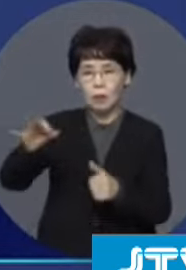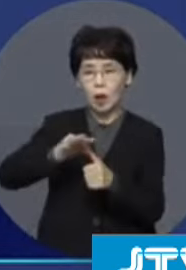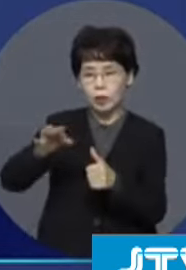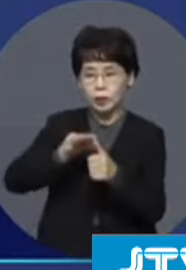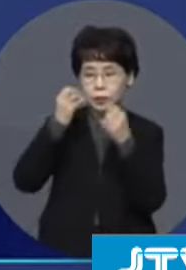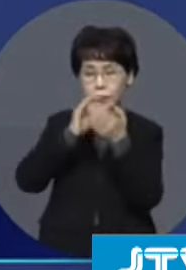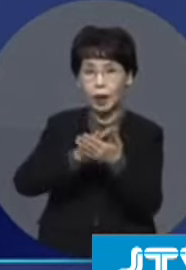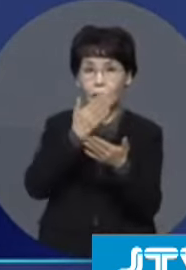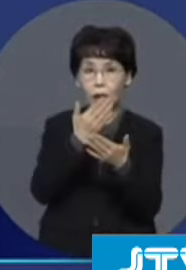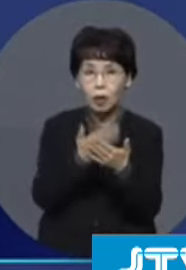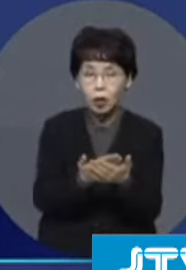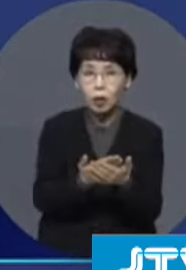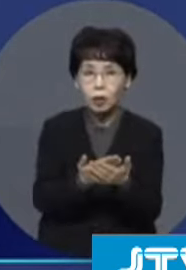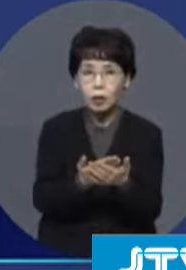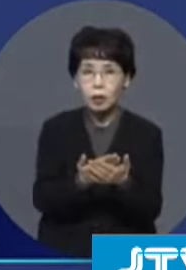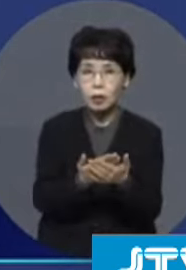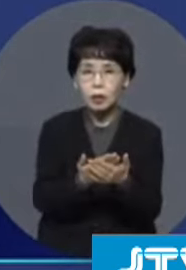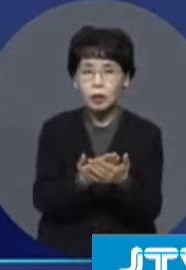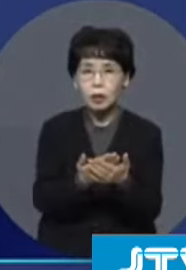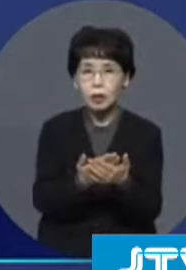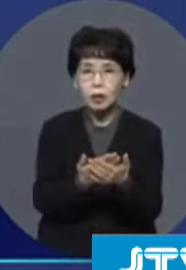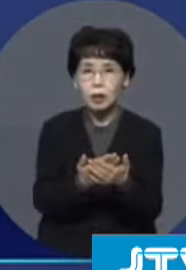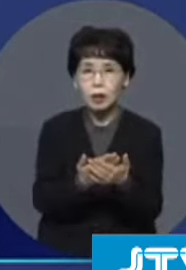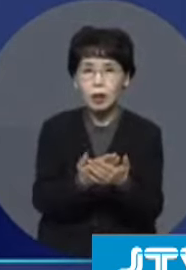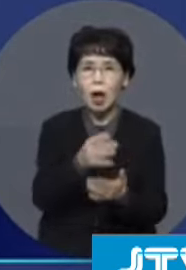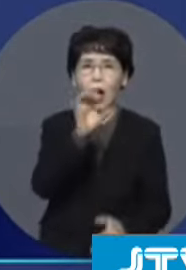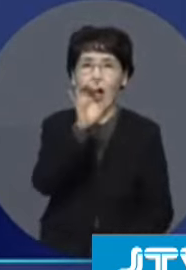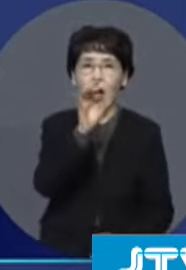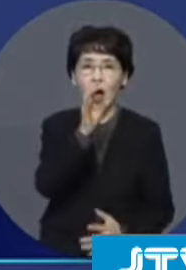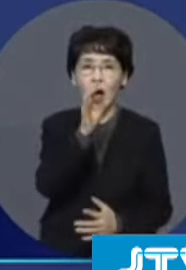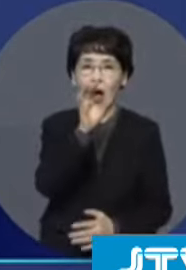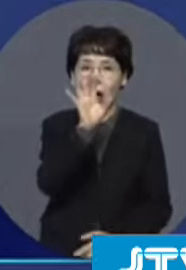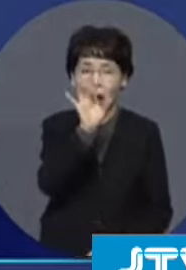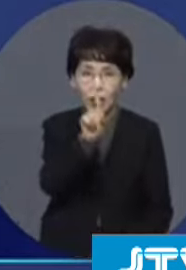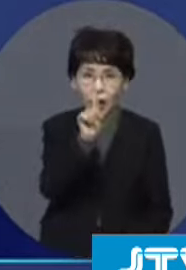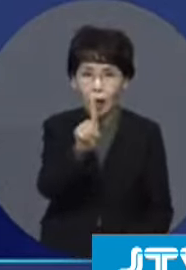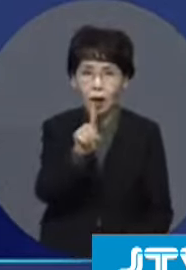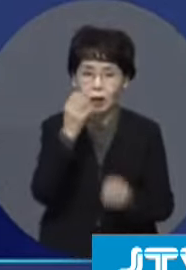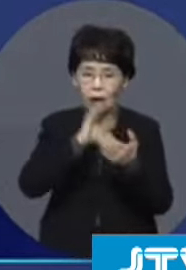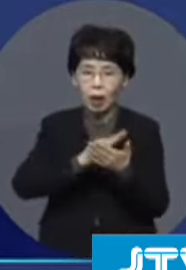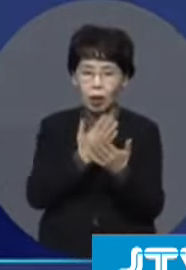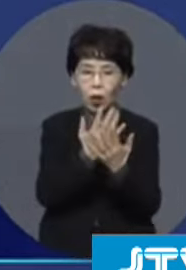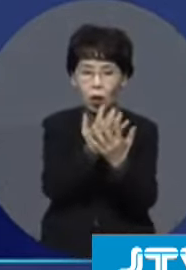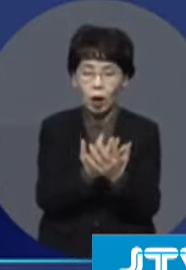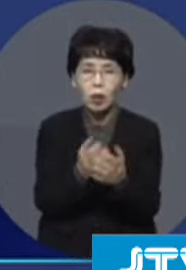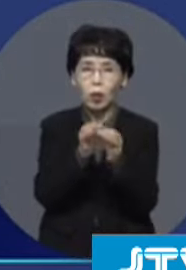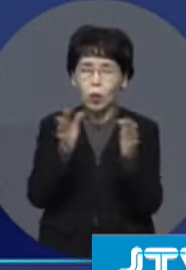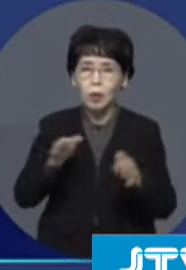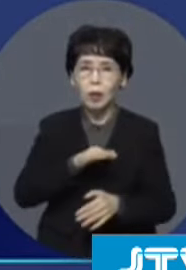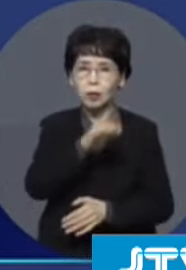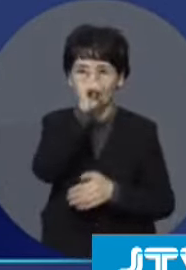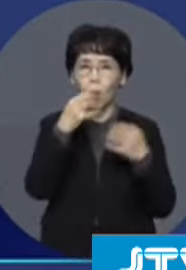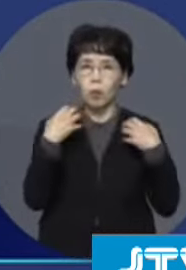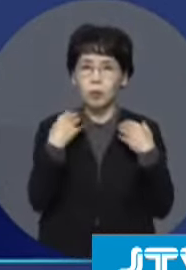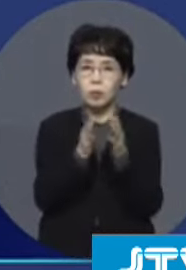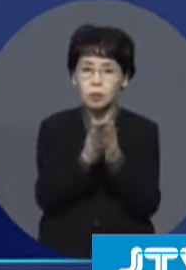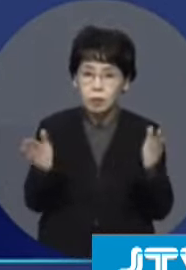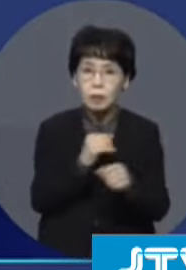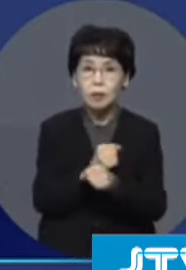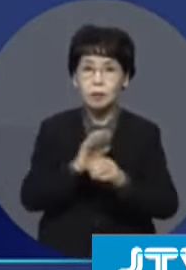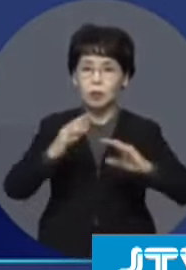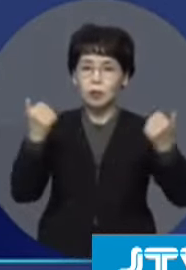연금개혁은 단일개혁안을 정말 오랜만에 우리 정부 들어서